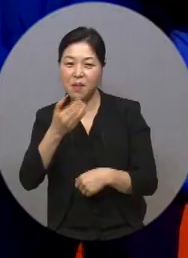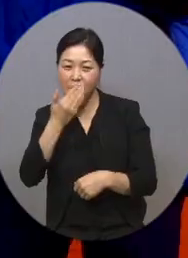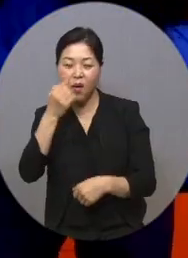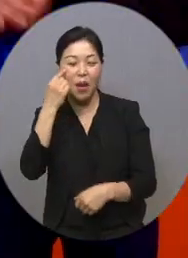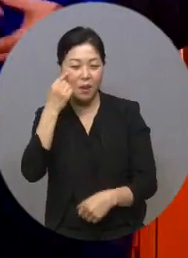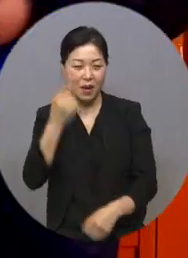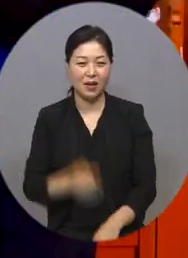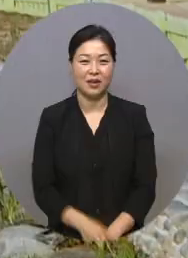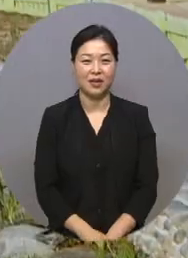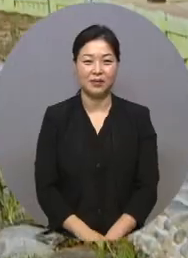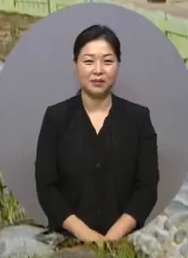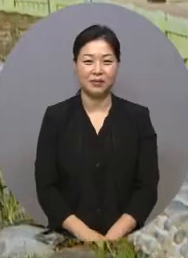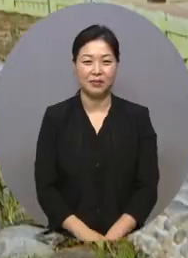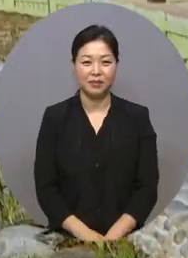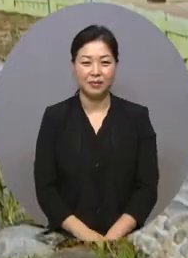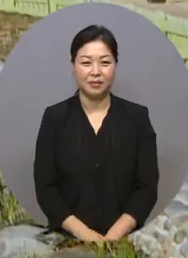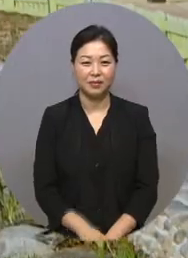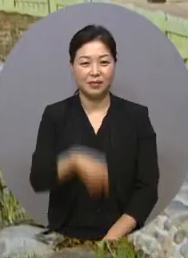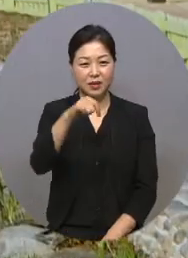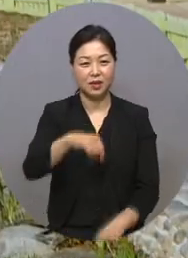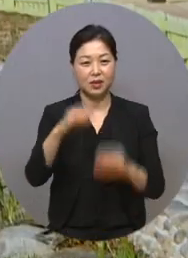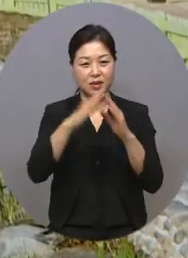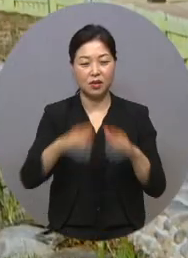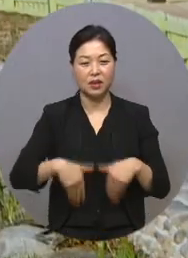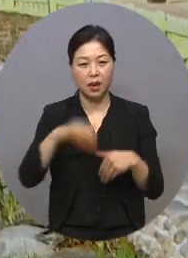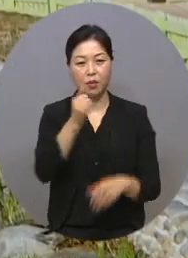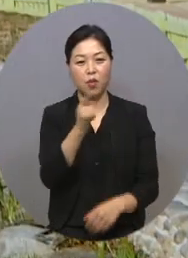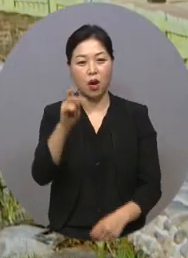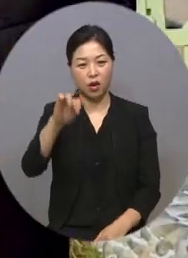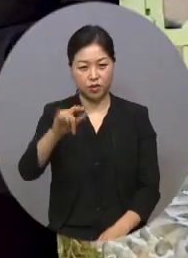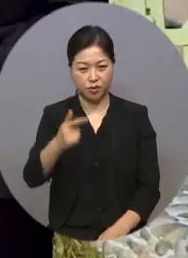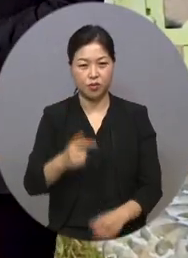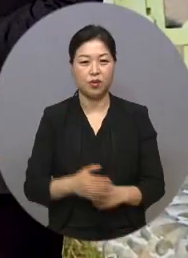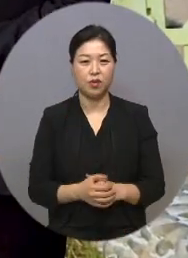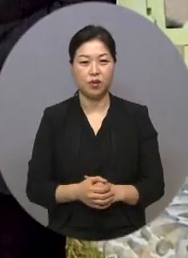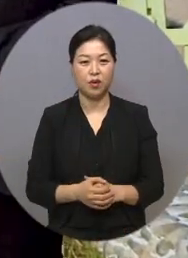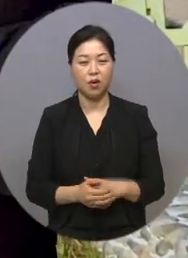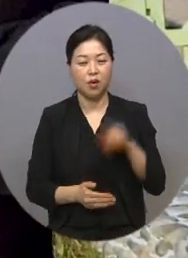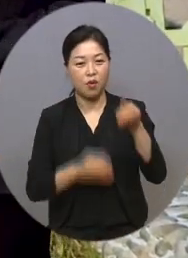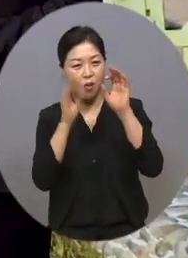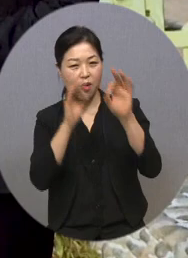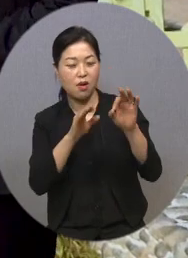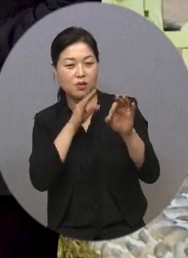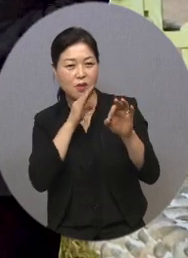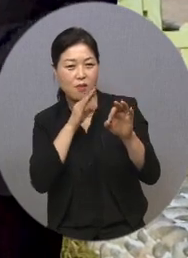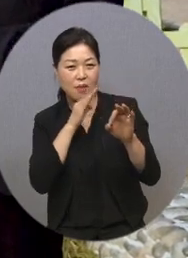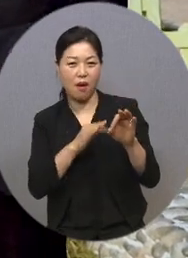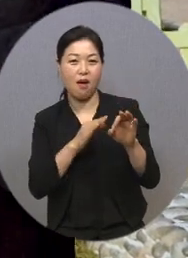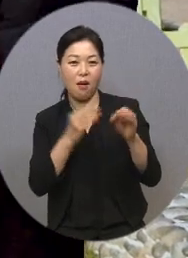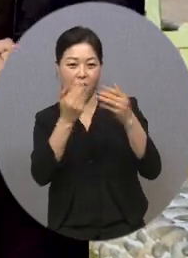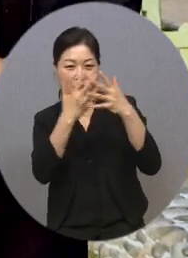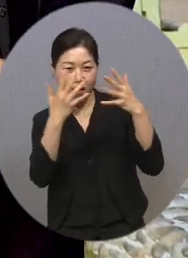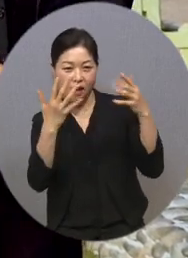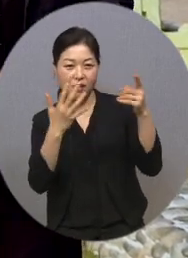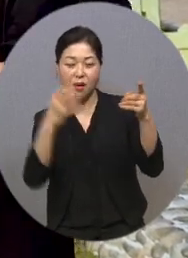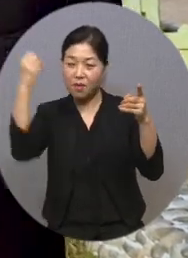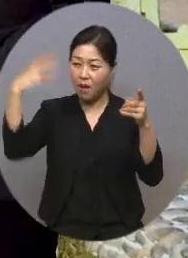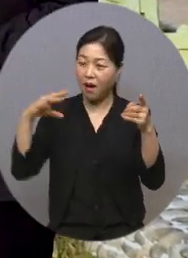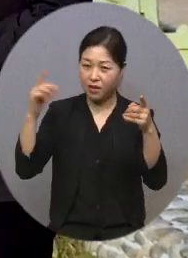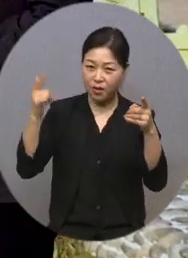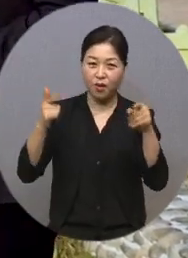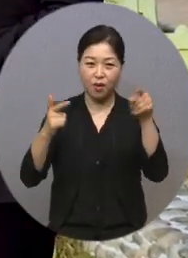했다고. 작사 보실까요? 이곳은요 전라남도 화순입니다. 직접 이렇게 네. 뵈니까 더 눈이 부셔요. 햇살이 눈부신 게